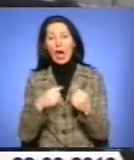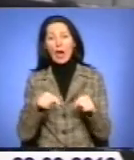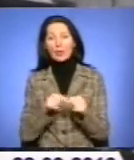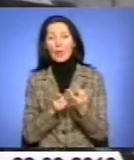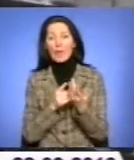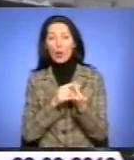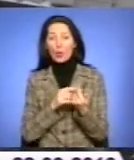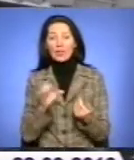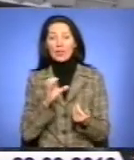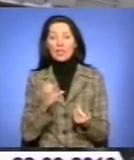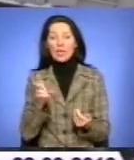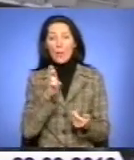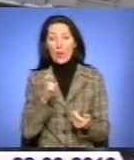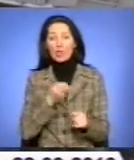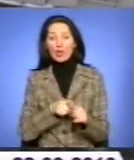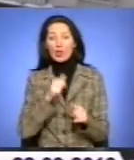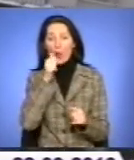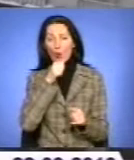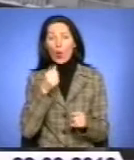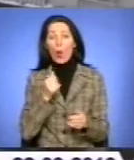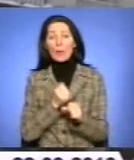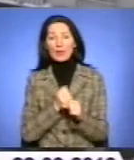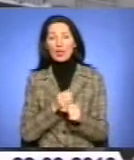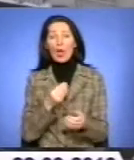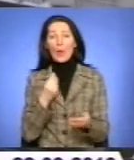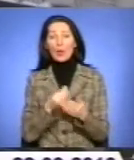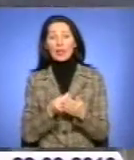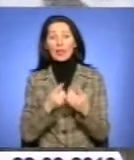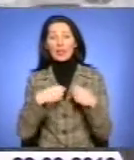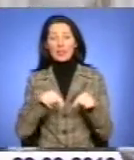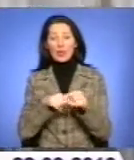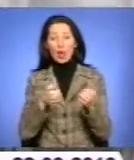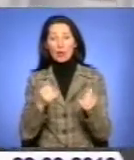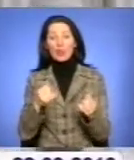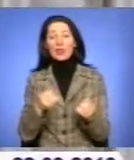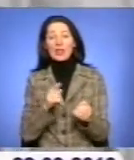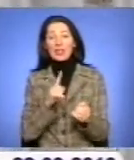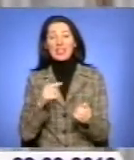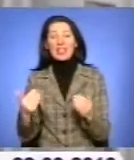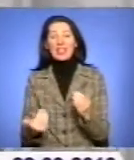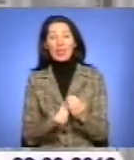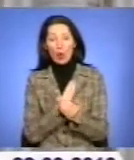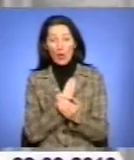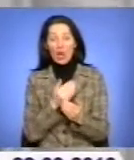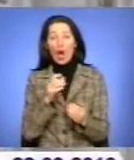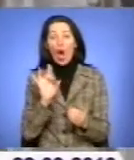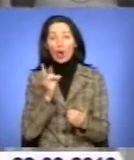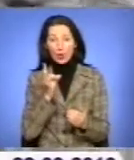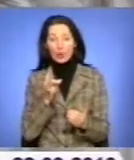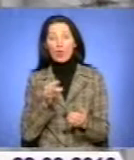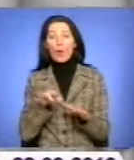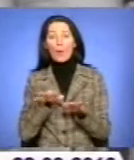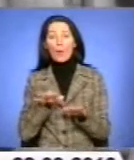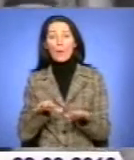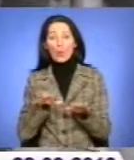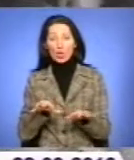Перерахунок за січень-березень поточного року працівники бюджетної сфери отримають, виходячи із нових розмірів посадових окладів, наголосив прем'єр. Для прикладу,